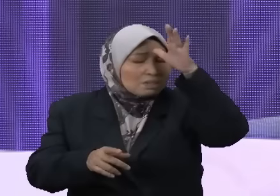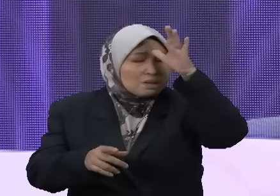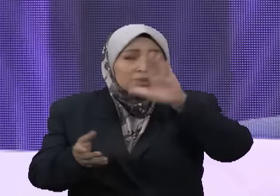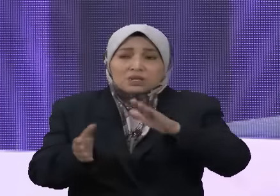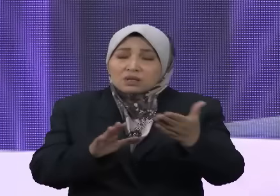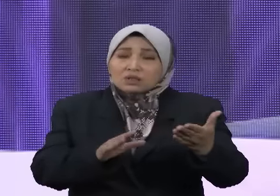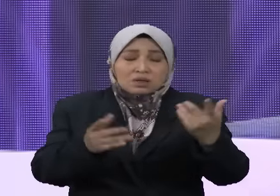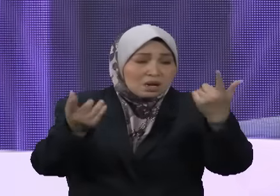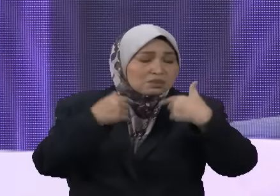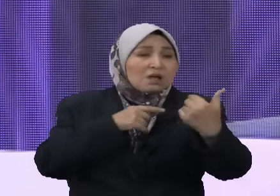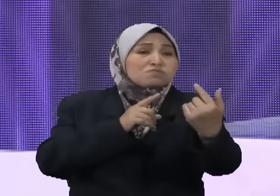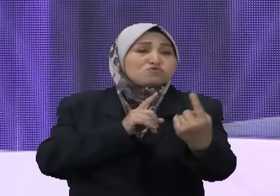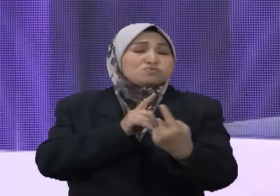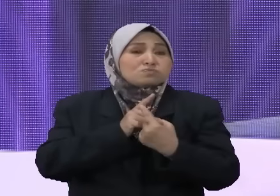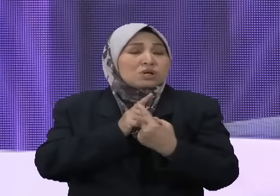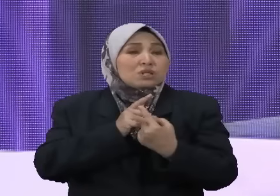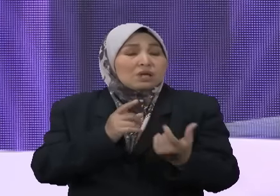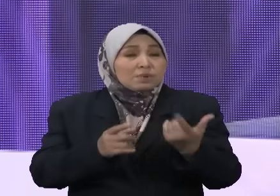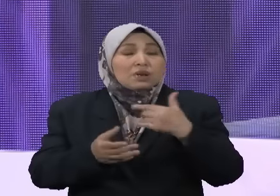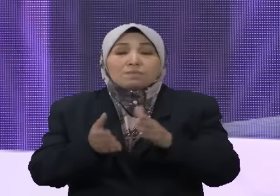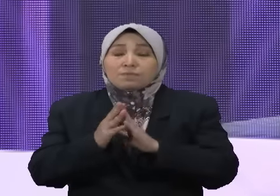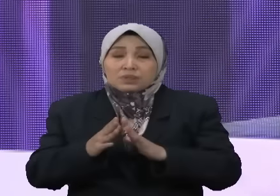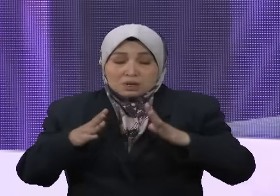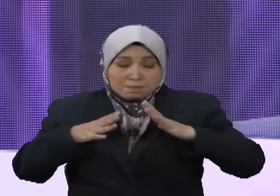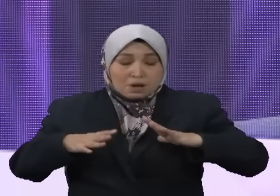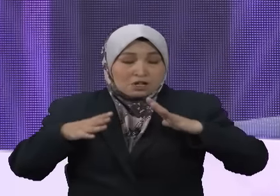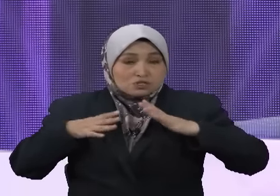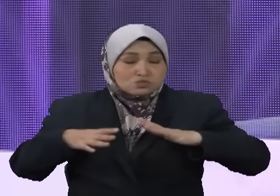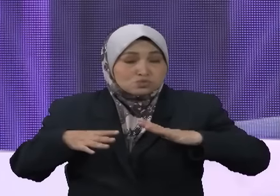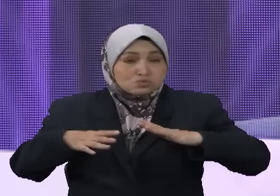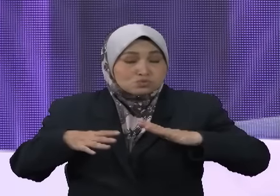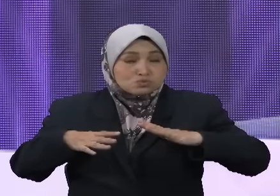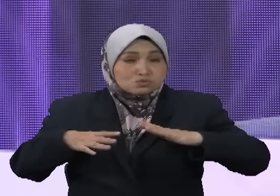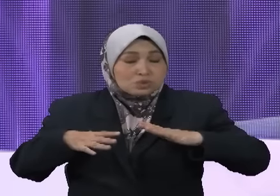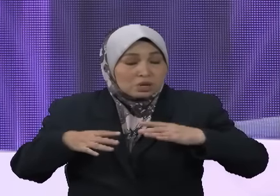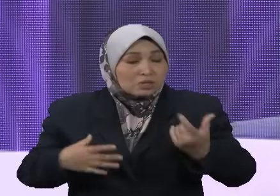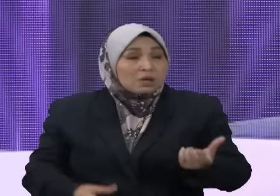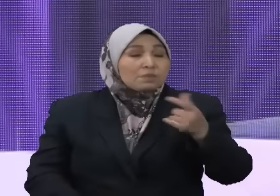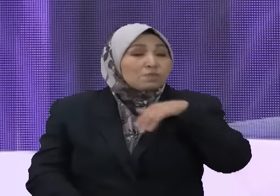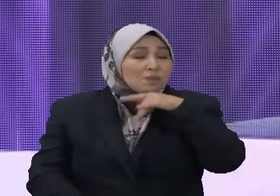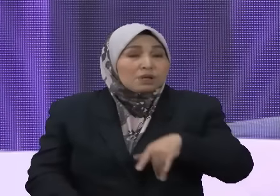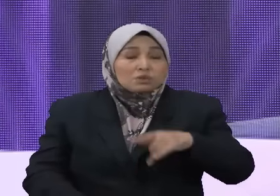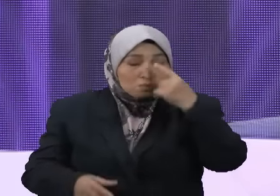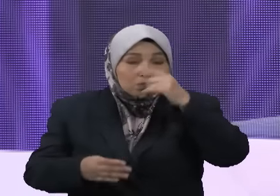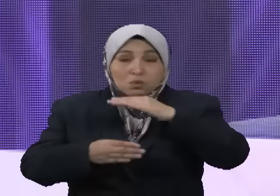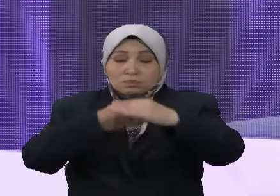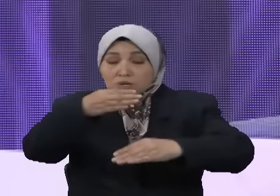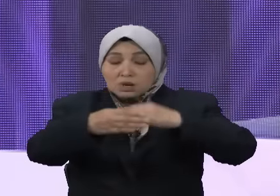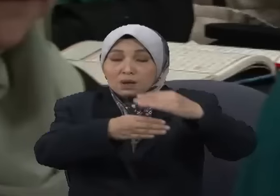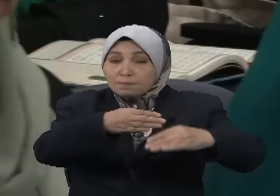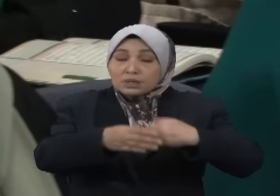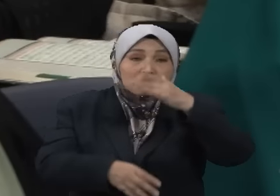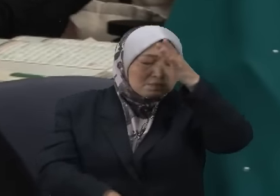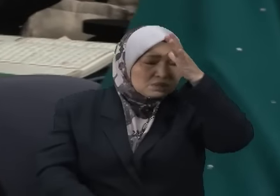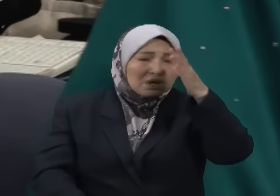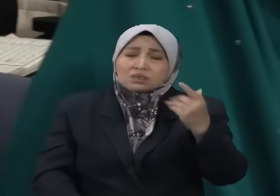sallallahualaihiwasallam dan meminta baju nabi sallallahualaihiwasallam ataupun baju nabi sallallahualaihiwasallam untuk dikafankan ayah dia